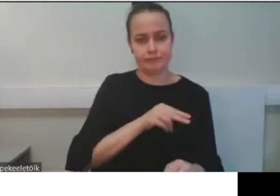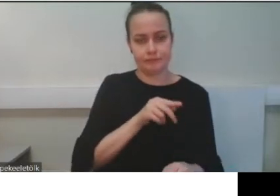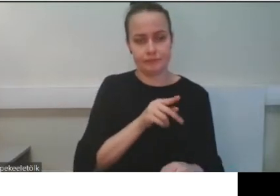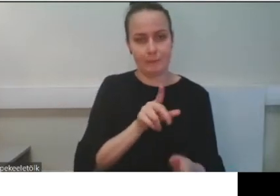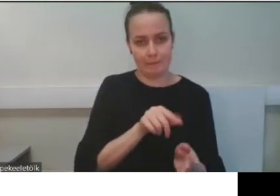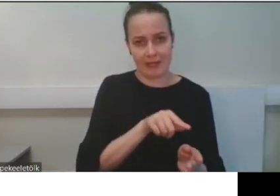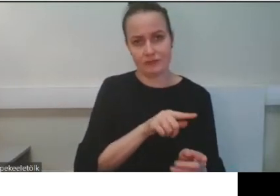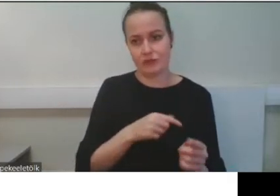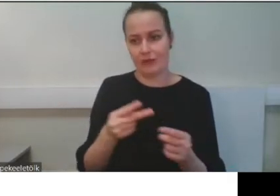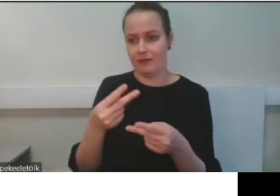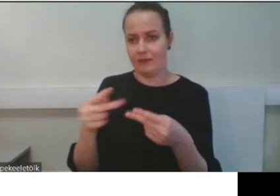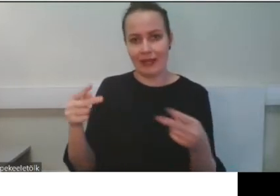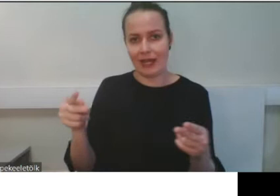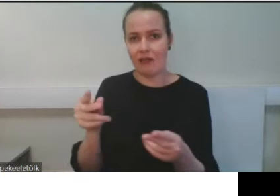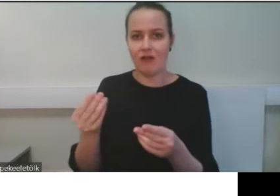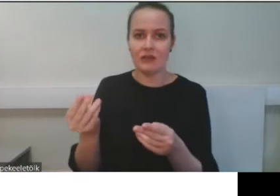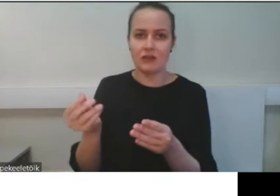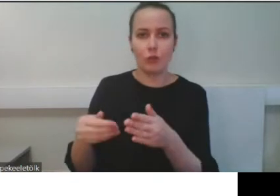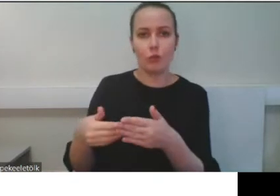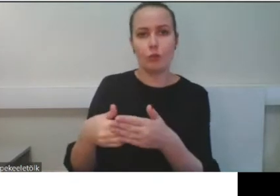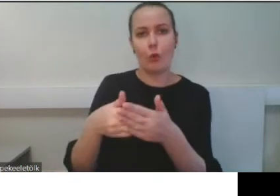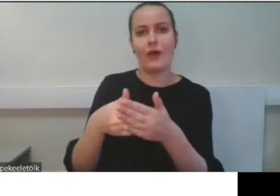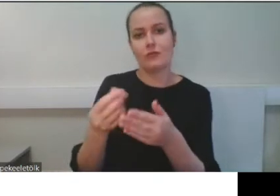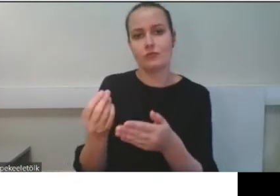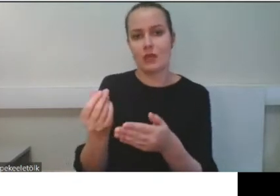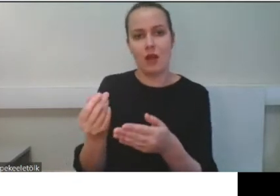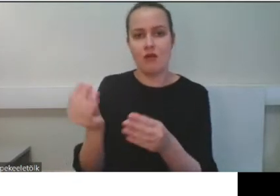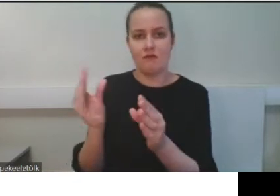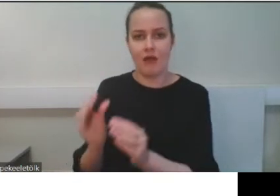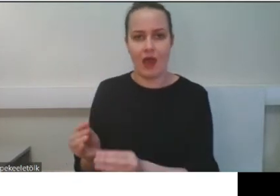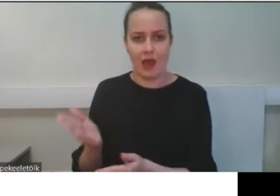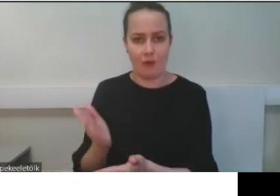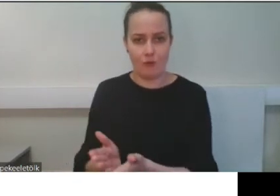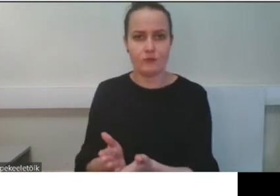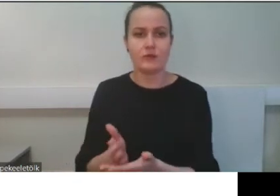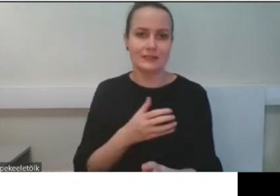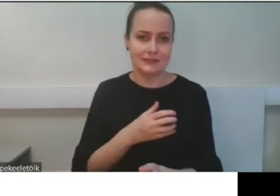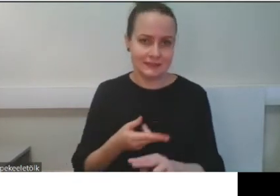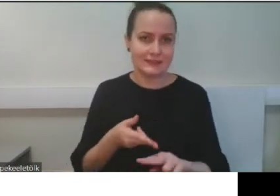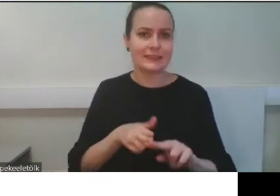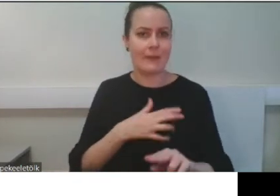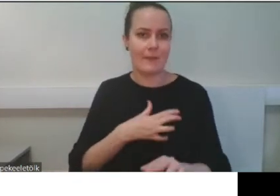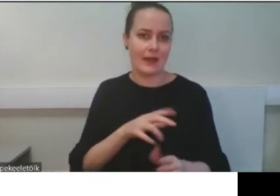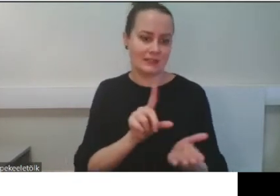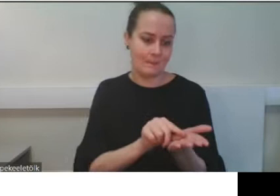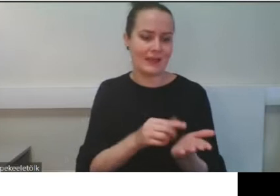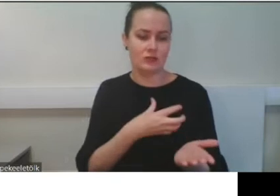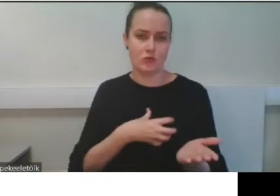seda seetõttu , et Euroopas on leitud , et kuna pension on selline klassikaline vanaduspension